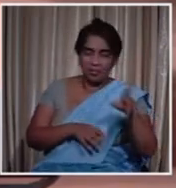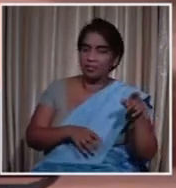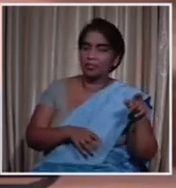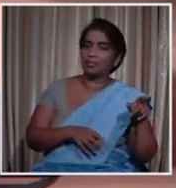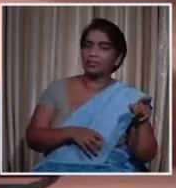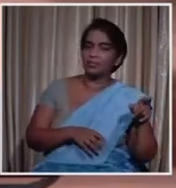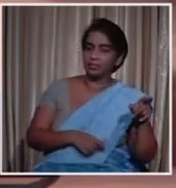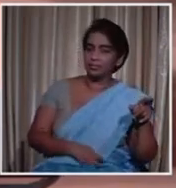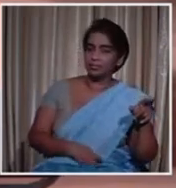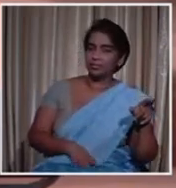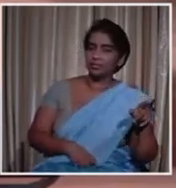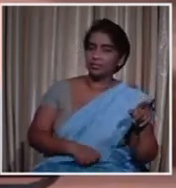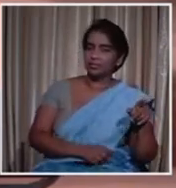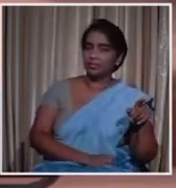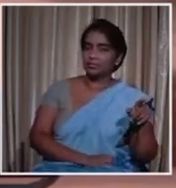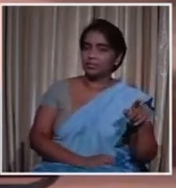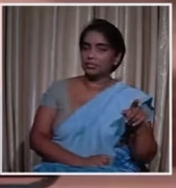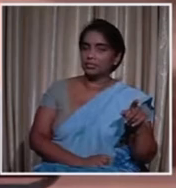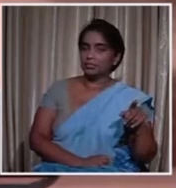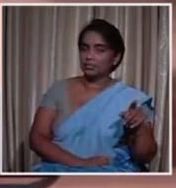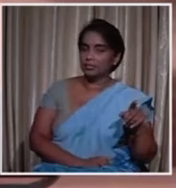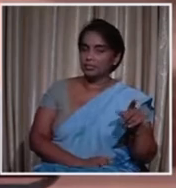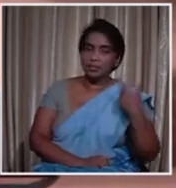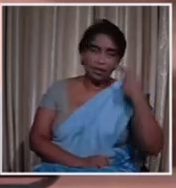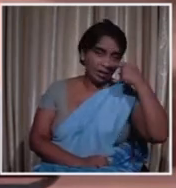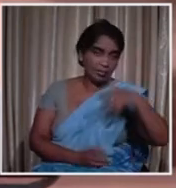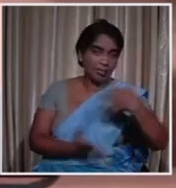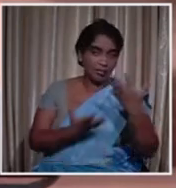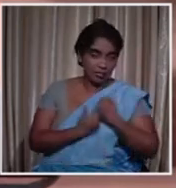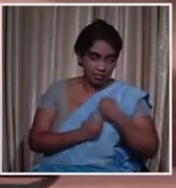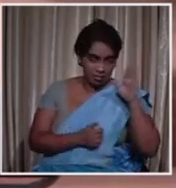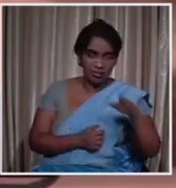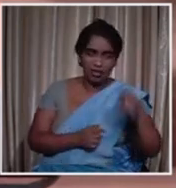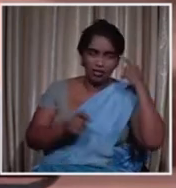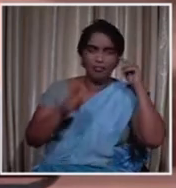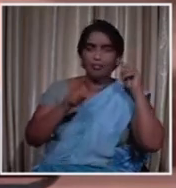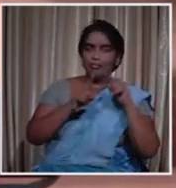எரிபொருளுக்காக நீண்ட வரிசையில் காத்திருந்த மக்களுக்கு எரிபொருள் வழங்கப்படாத நிலையில்